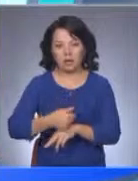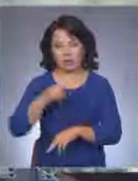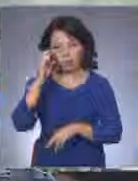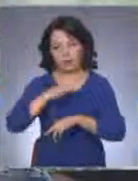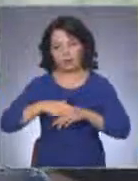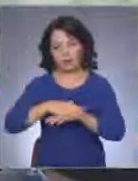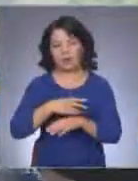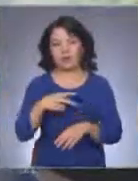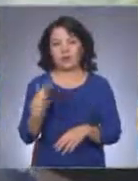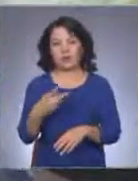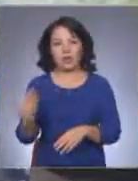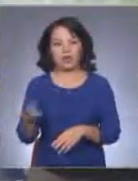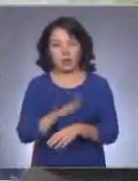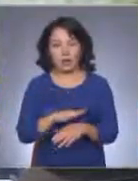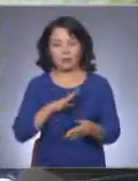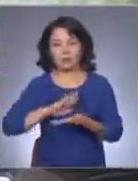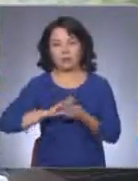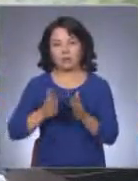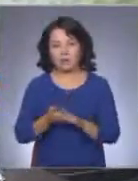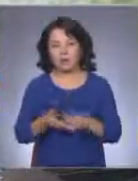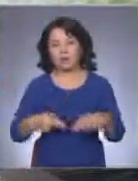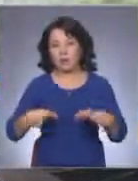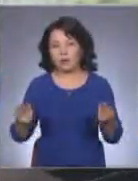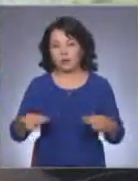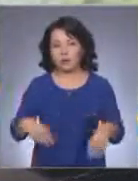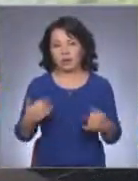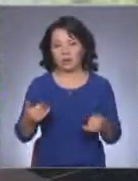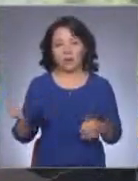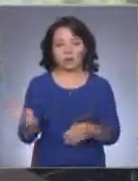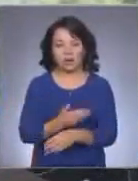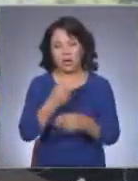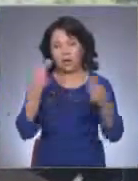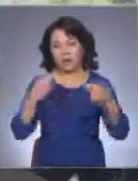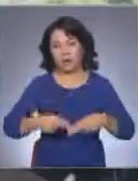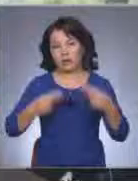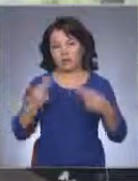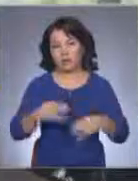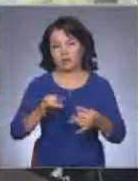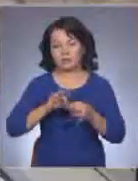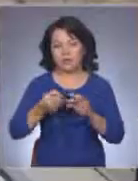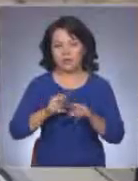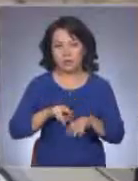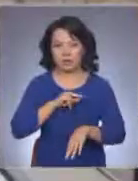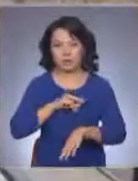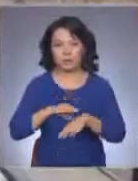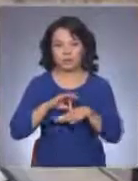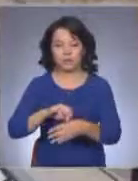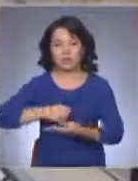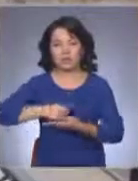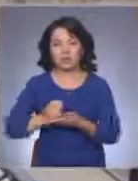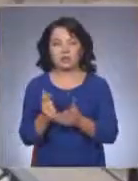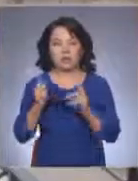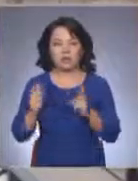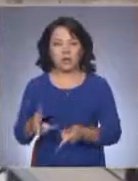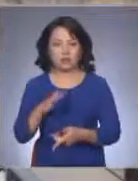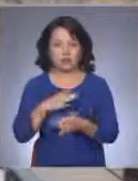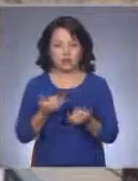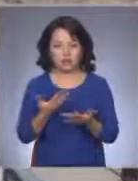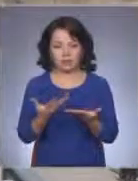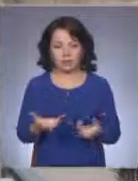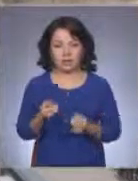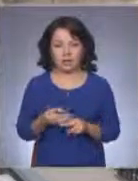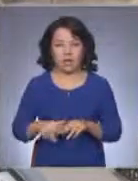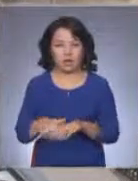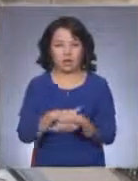Қордай мен Ақжол бекеттеріндегі кедендік бақылауды алып тастау рәсіміне қатысып, осындай келісімді бекітті. Қолға алынған